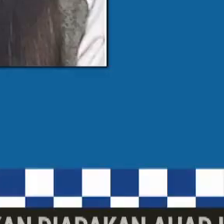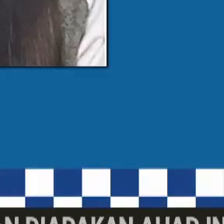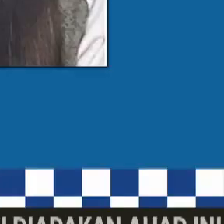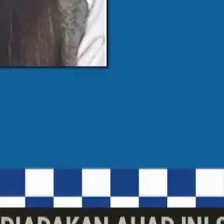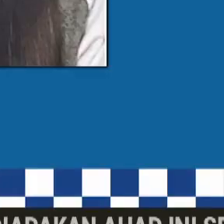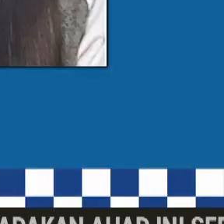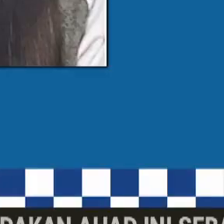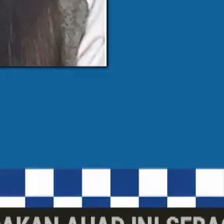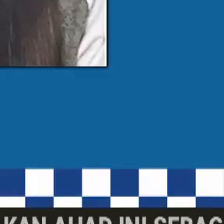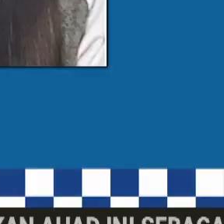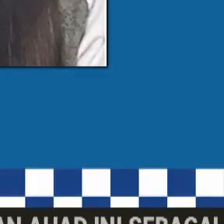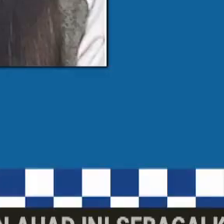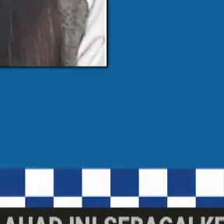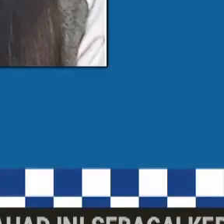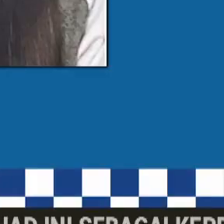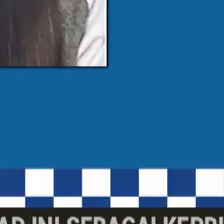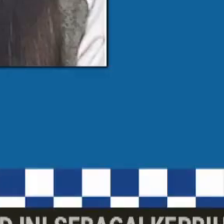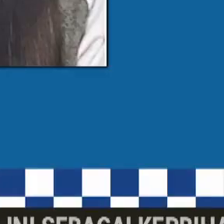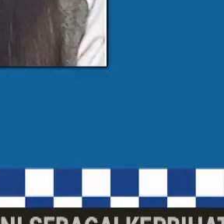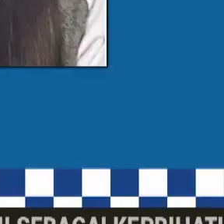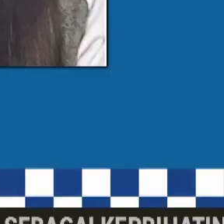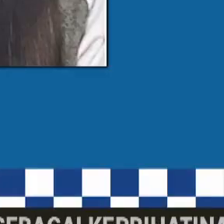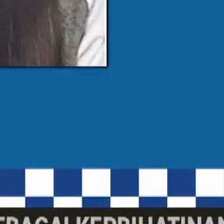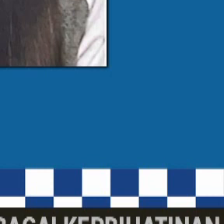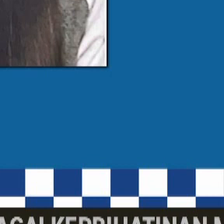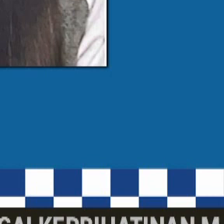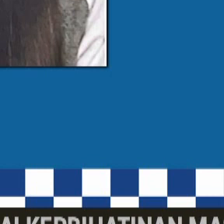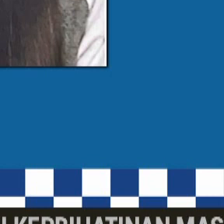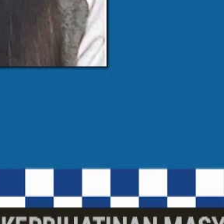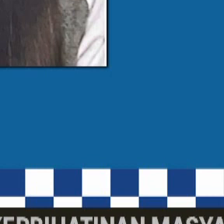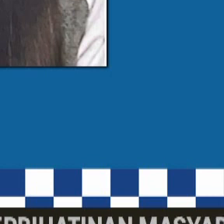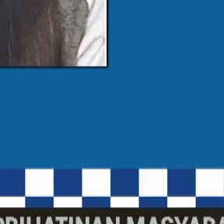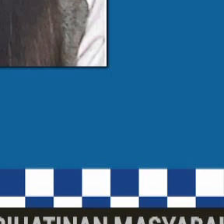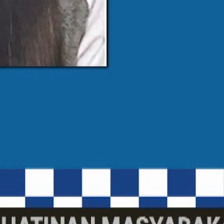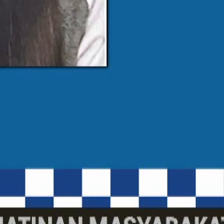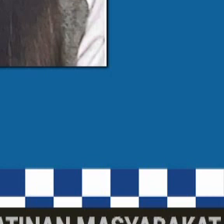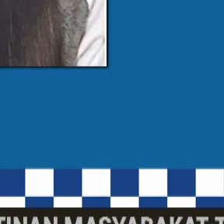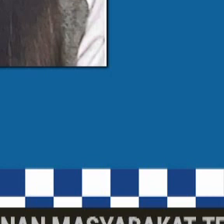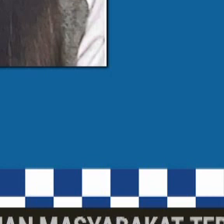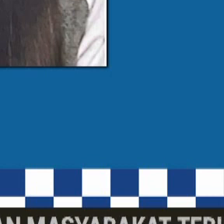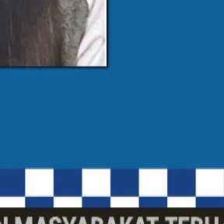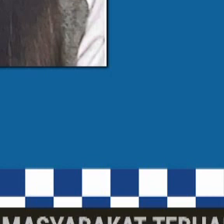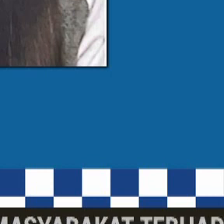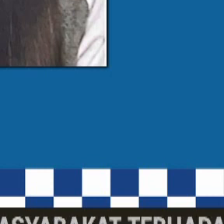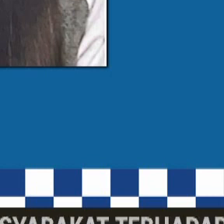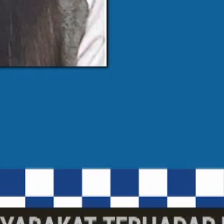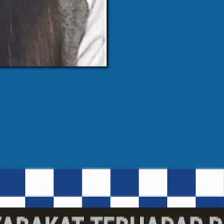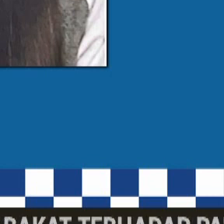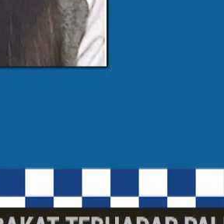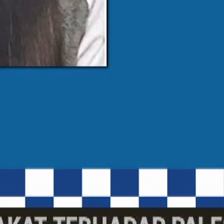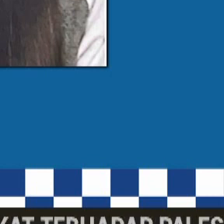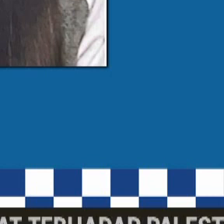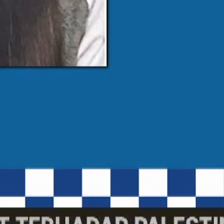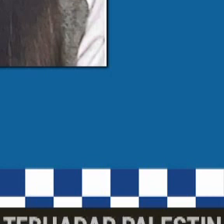Sebarang makluman mengenai Caroline berumur 17 tahun diminta menghubungi Balai Polis Kuala Belain melalui talian telefon